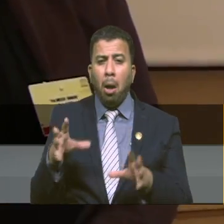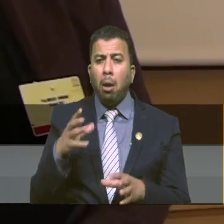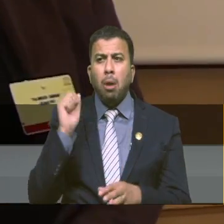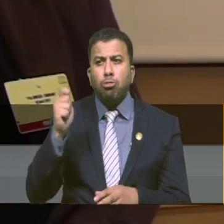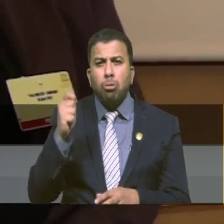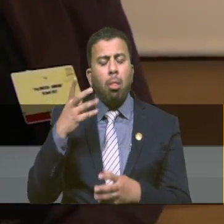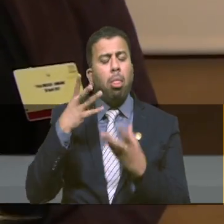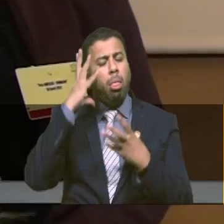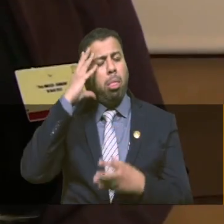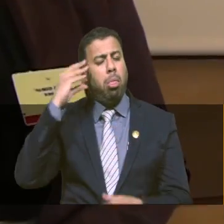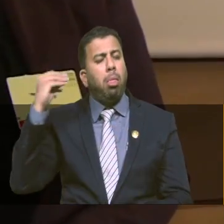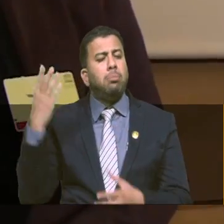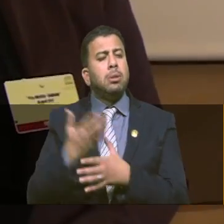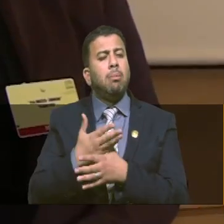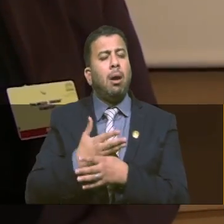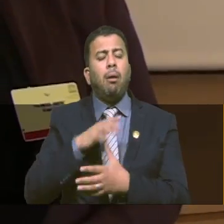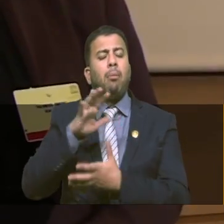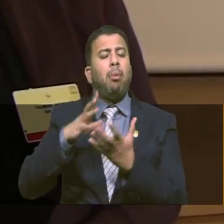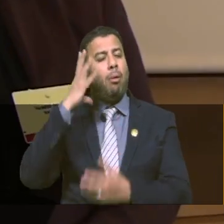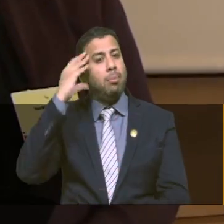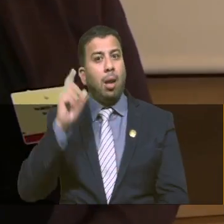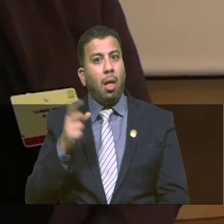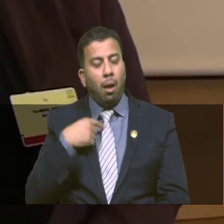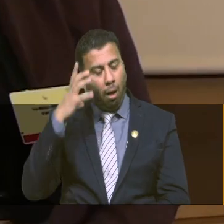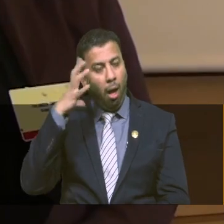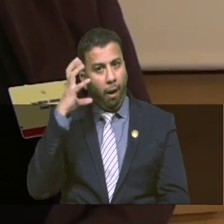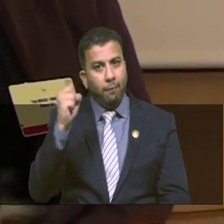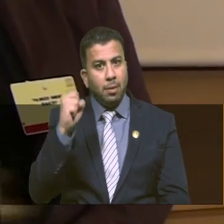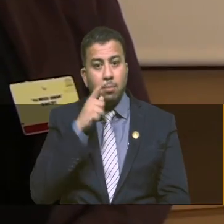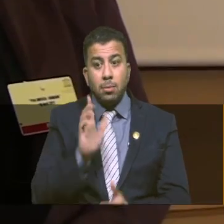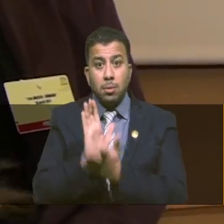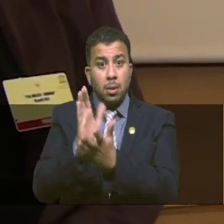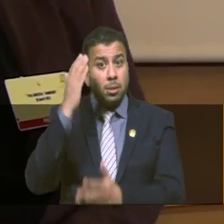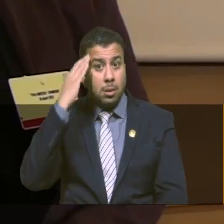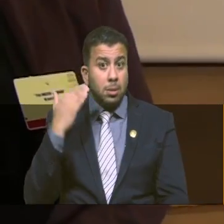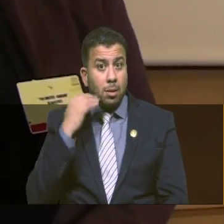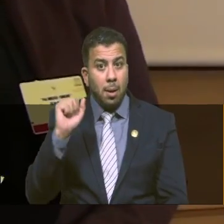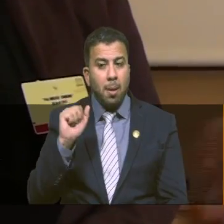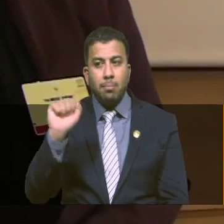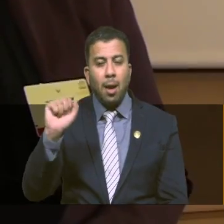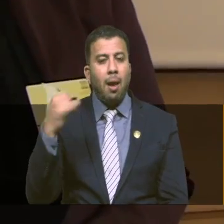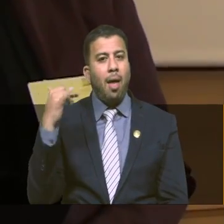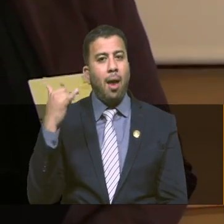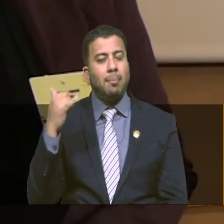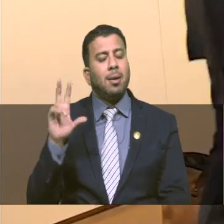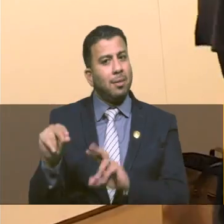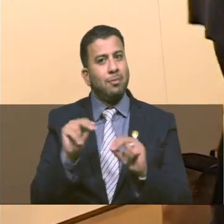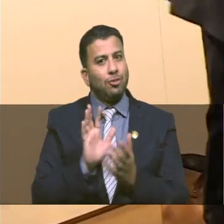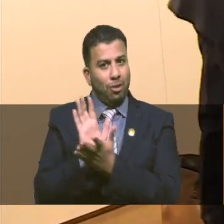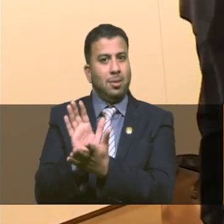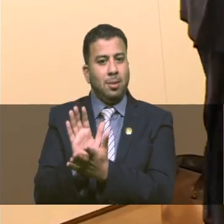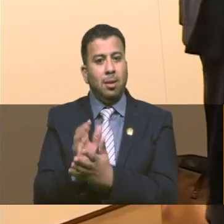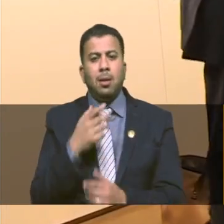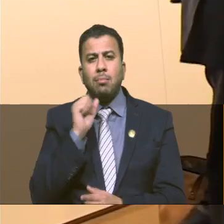بسبب الأزمات، وهو أمر أكثر أهمية لأننا منحنا الجائزة لسيدة تمثل المرأة العربية أيضاً.